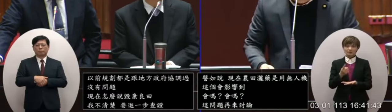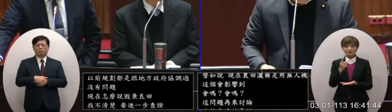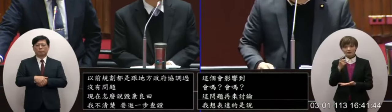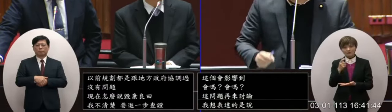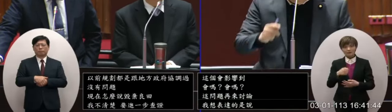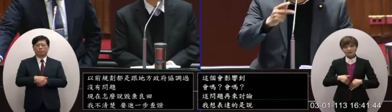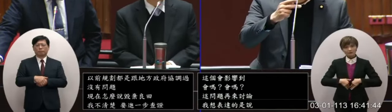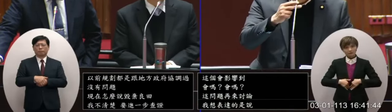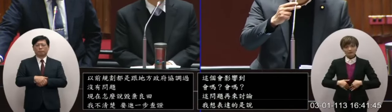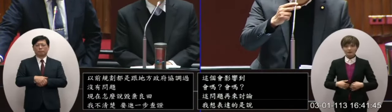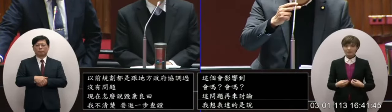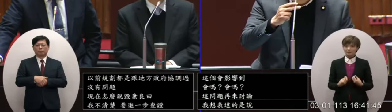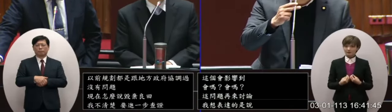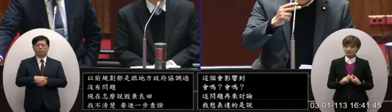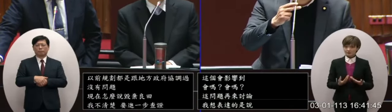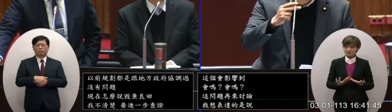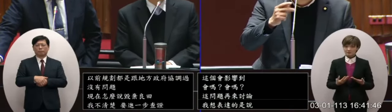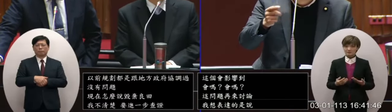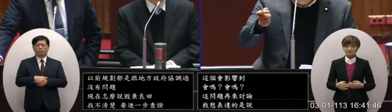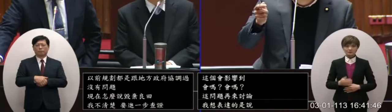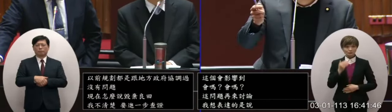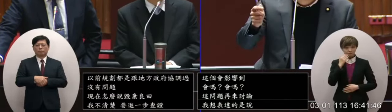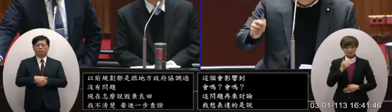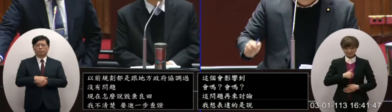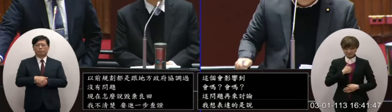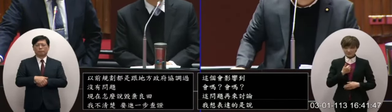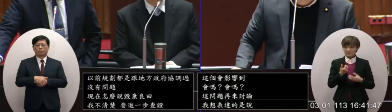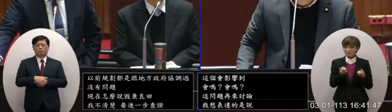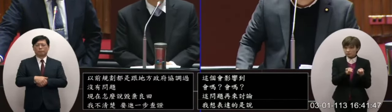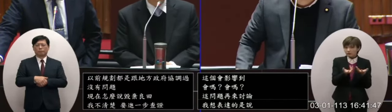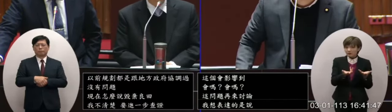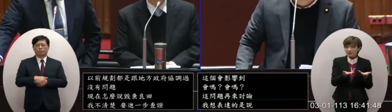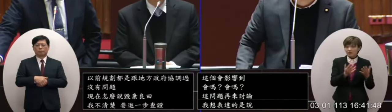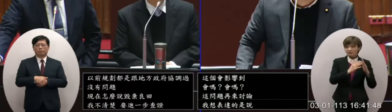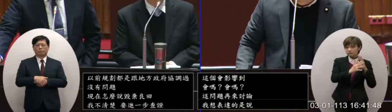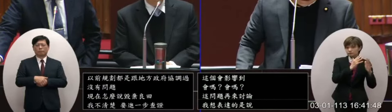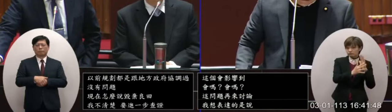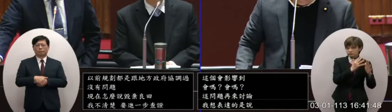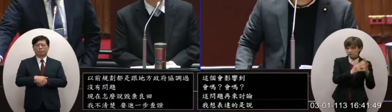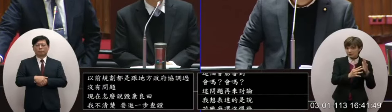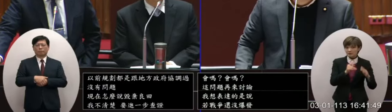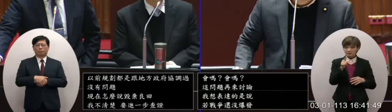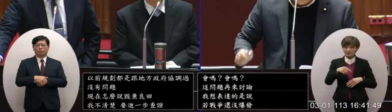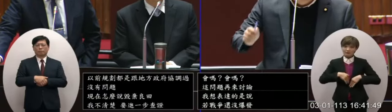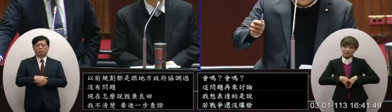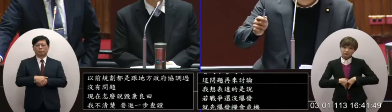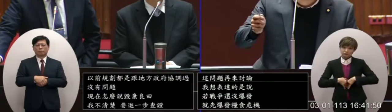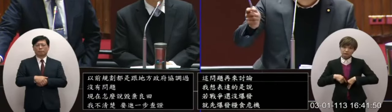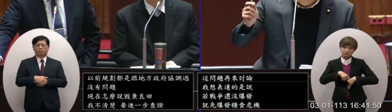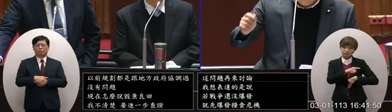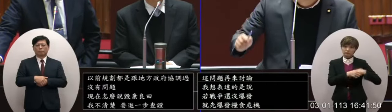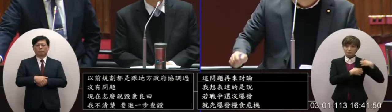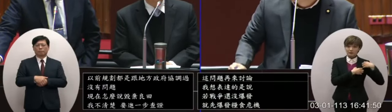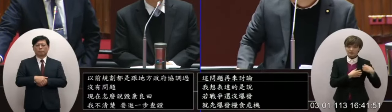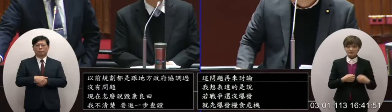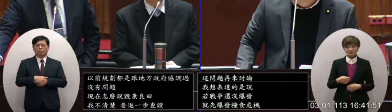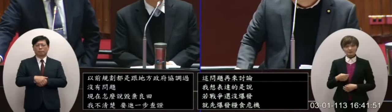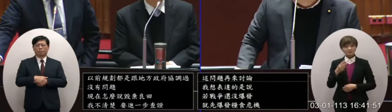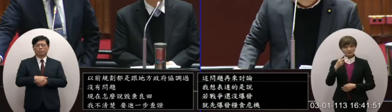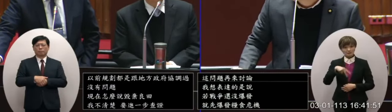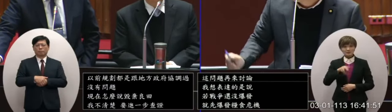官，今天真的打仗的话，你们是挨饿上战场，你们是吃饱上战